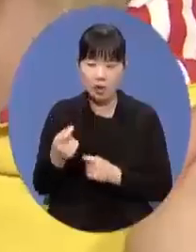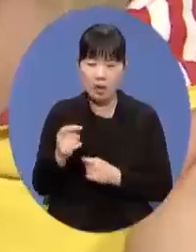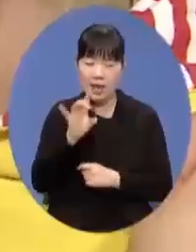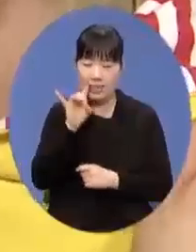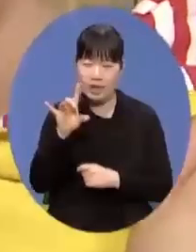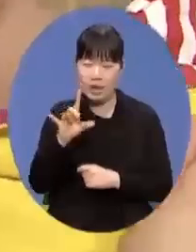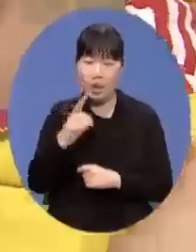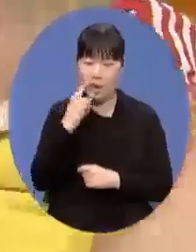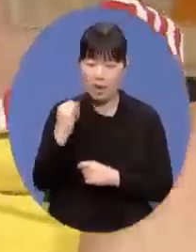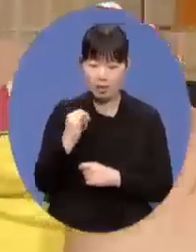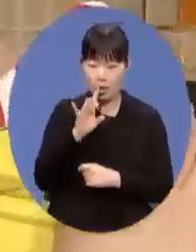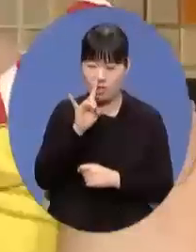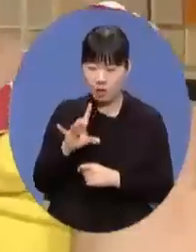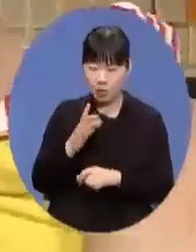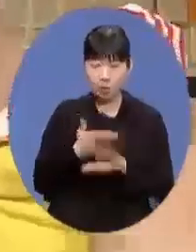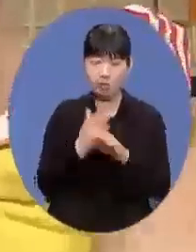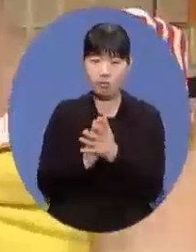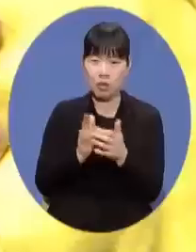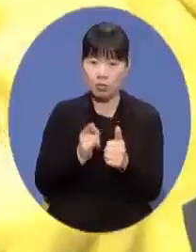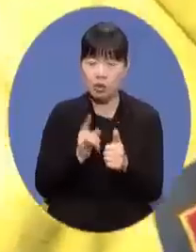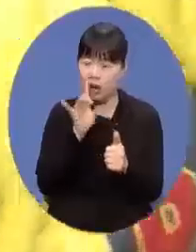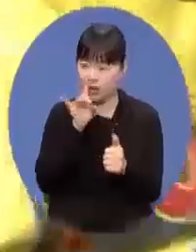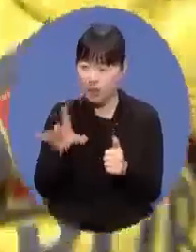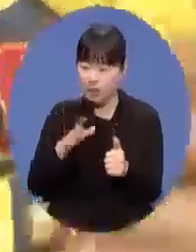다른 친구들한테도 절대 그러면 안 돼.